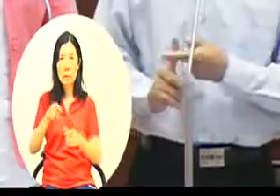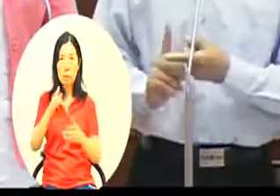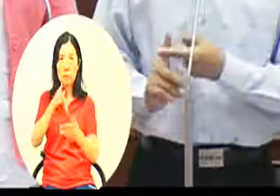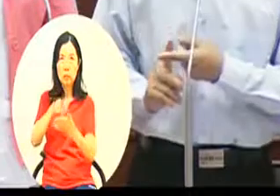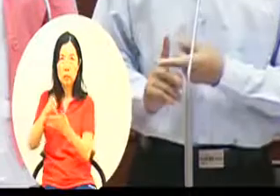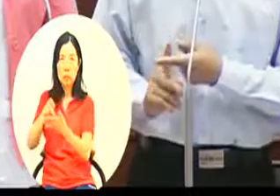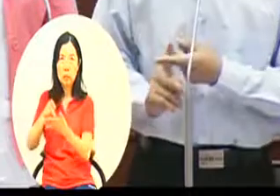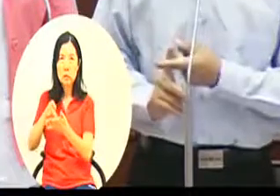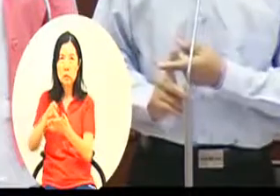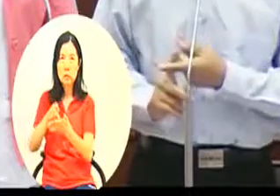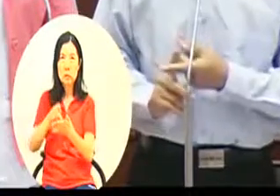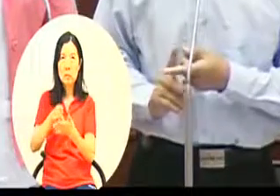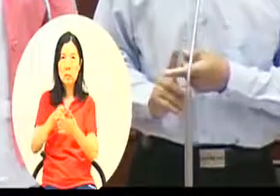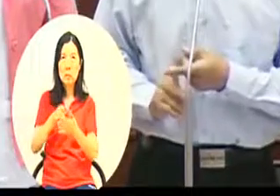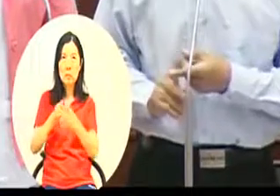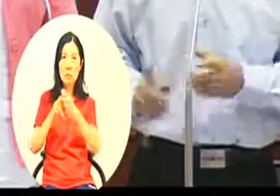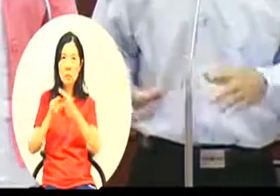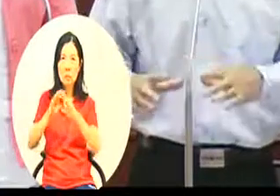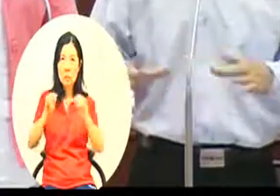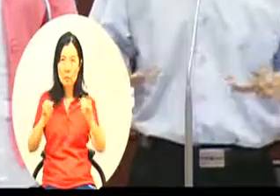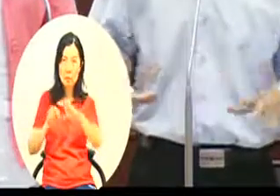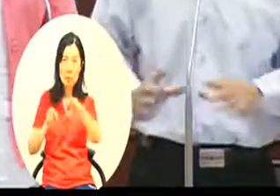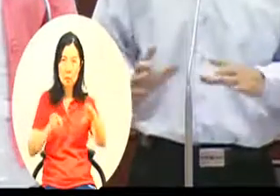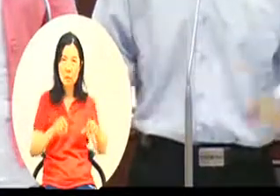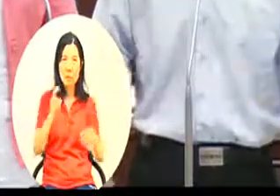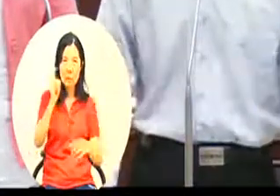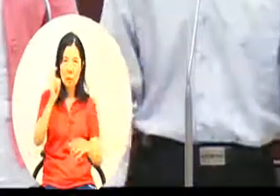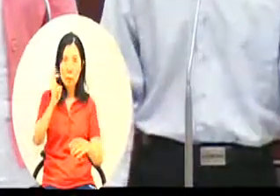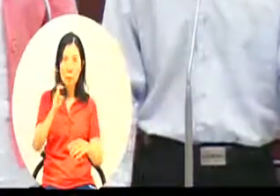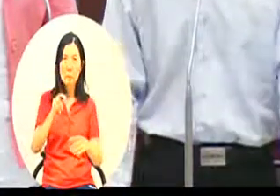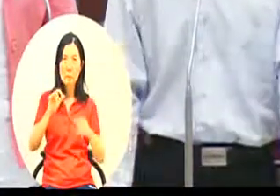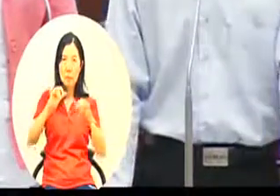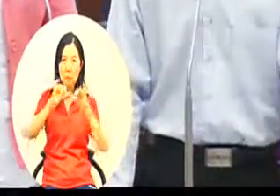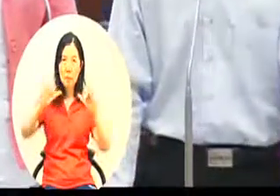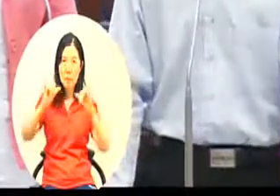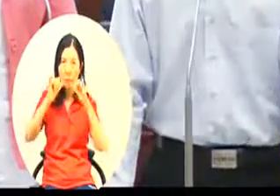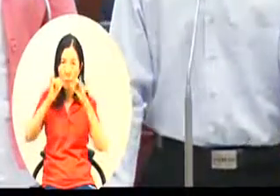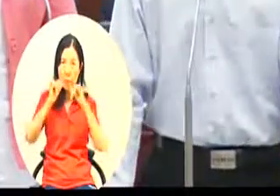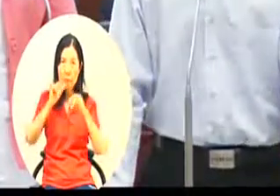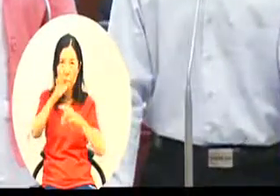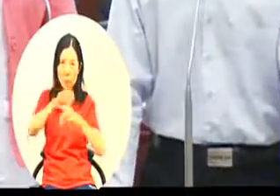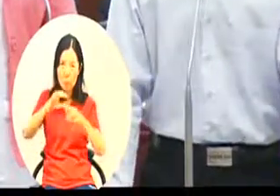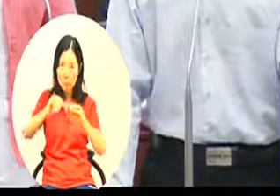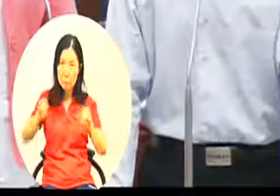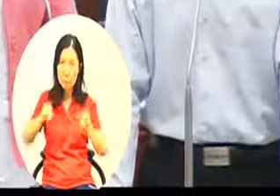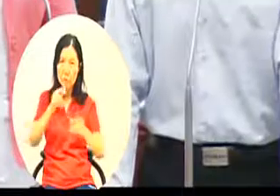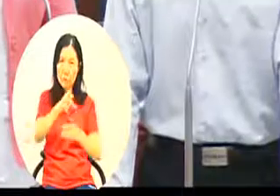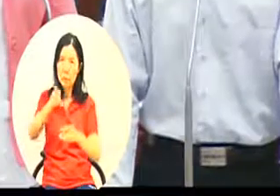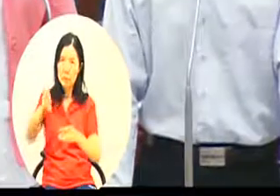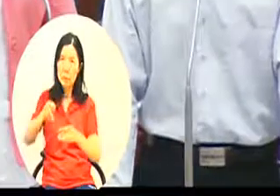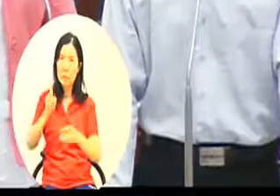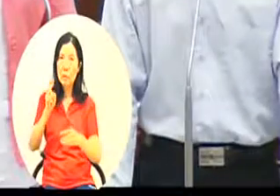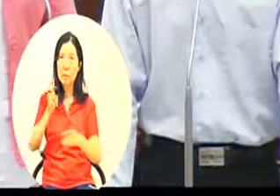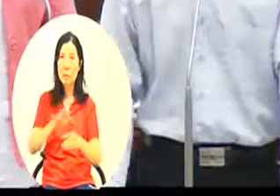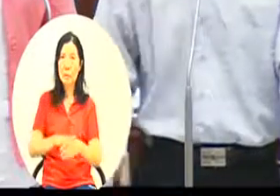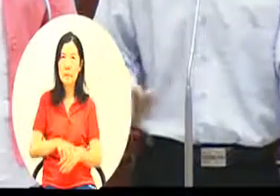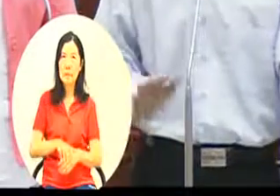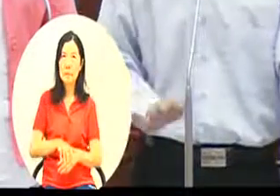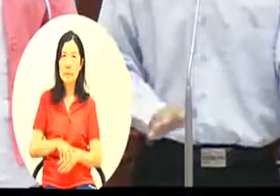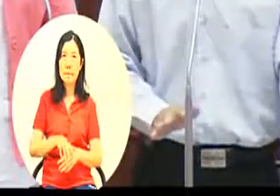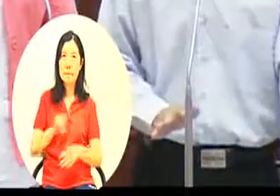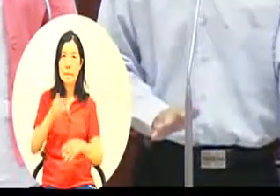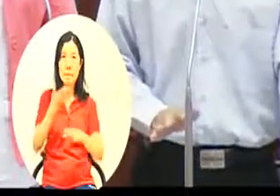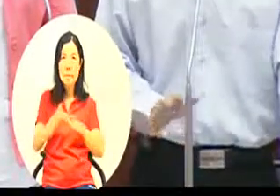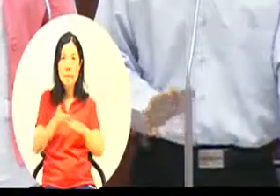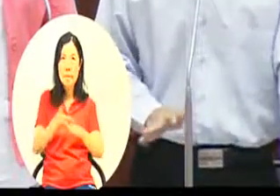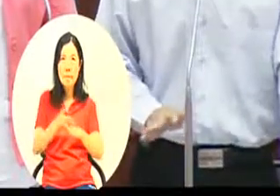了10块地啦哈，在大寮这个附近哈，10块的都是农地。那这个农地的部分就是说，伊肯的是